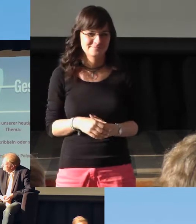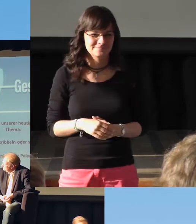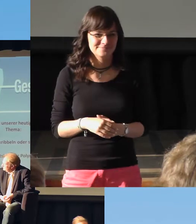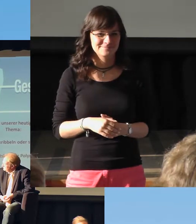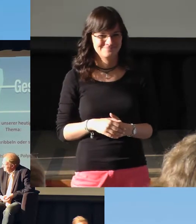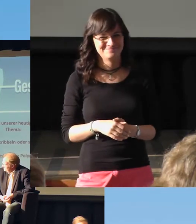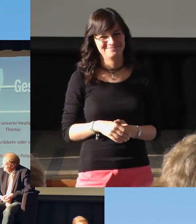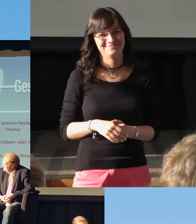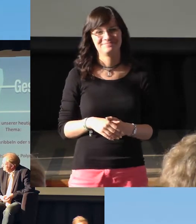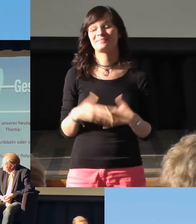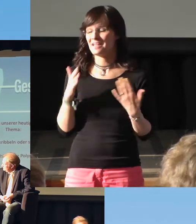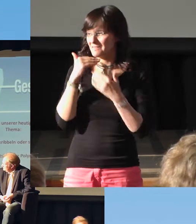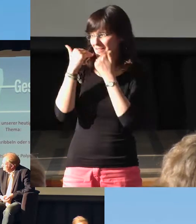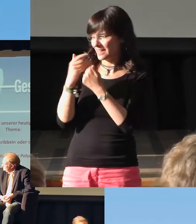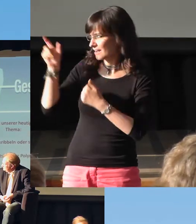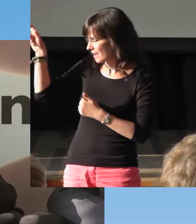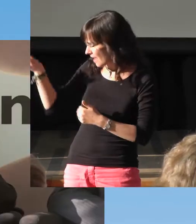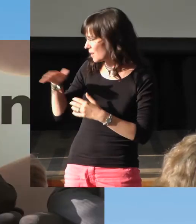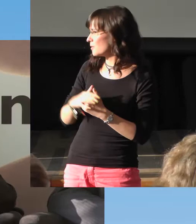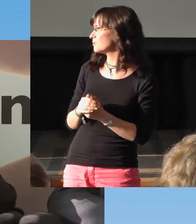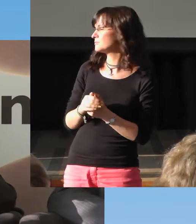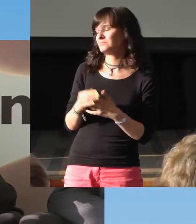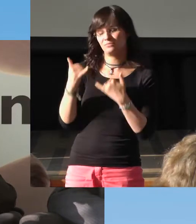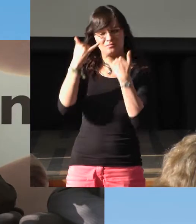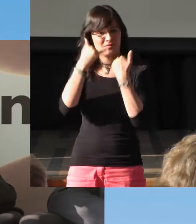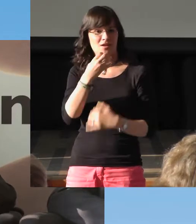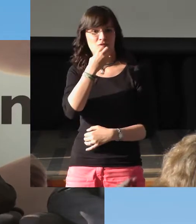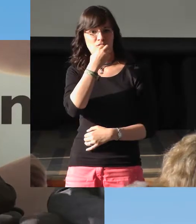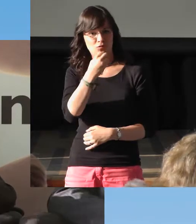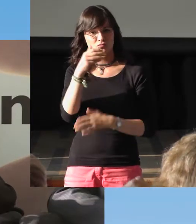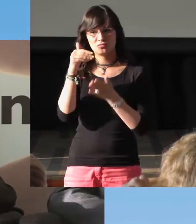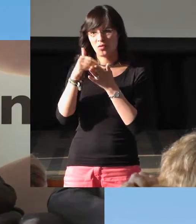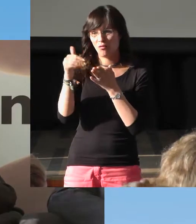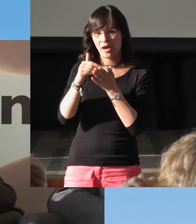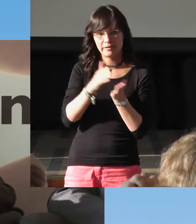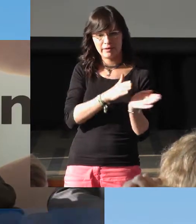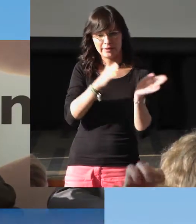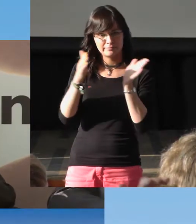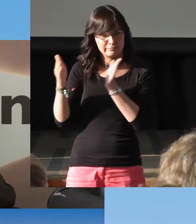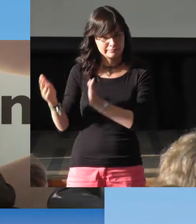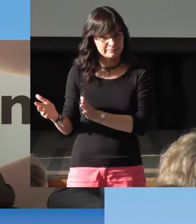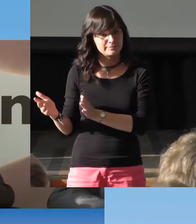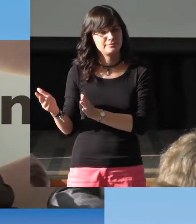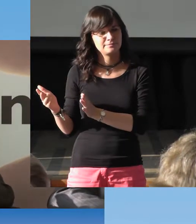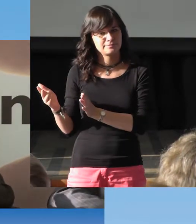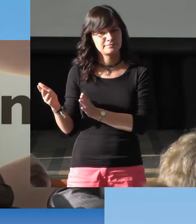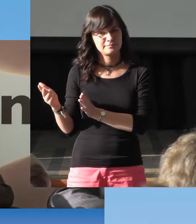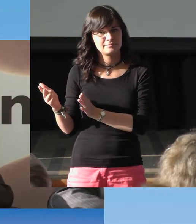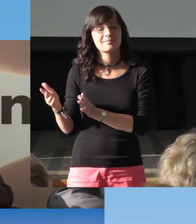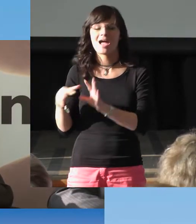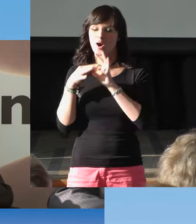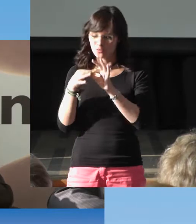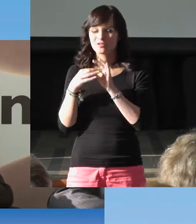Gieble, erst mal herzlichen Dank und ich möchte jetzt noch weiterkommen zu etwas, was auch fürs